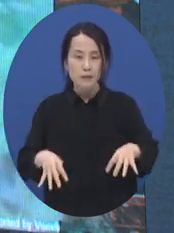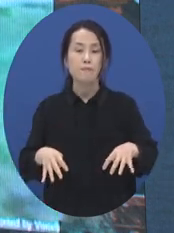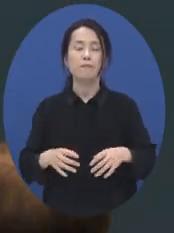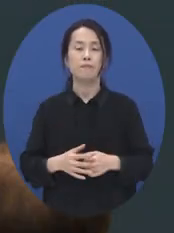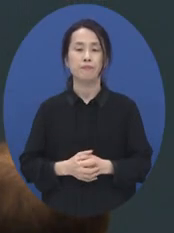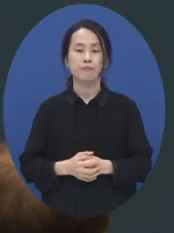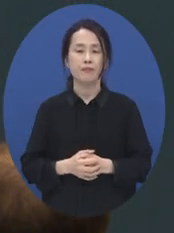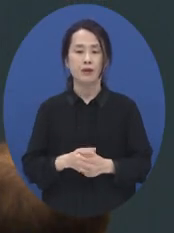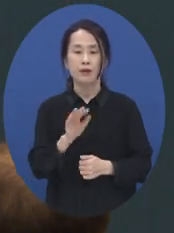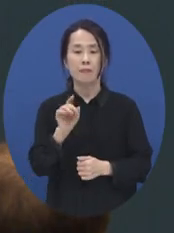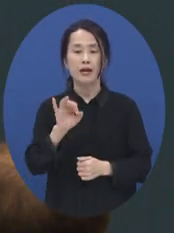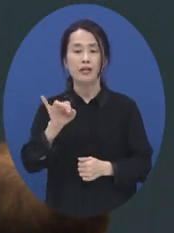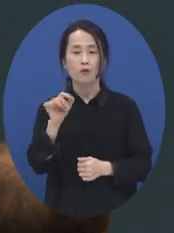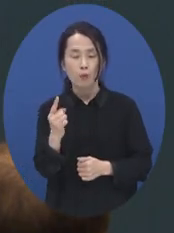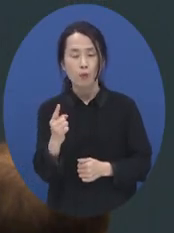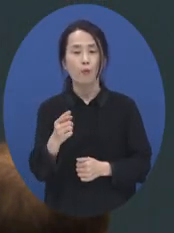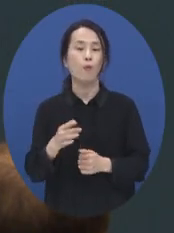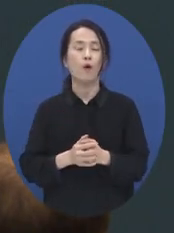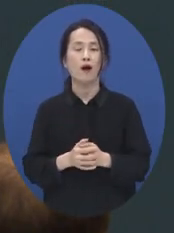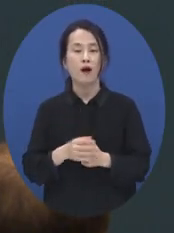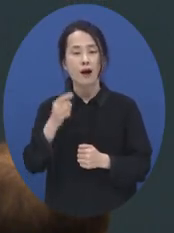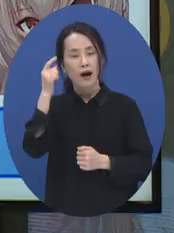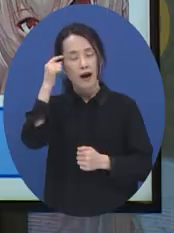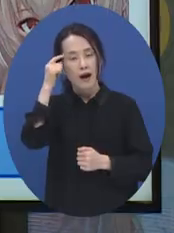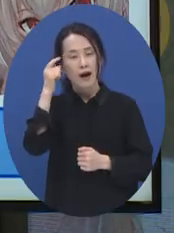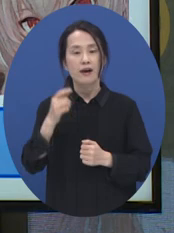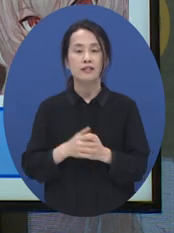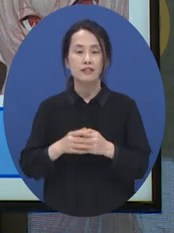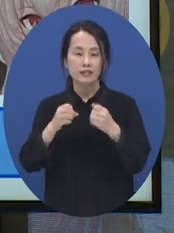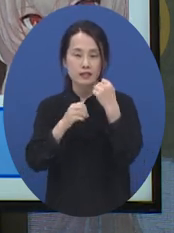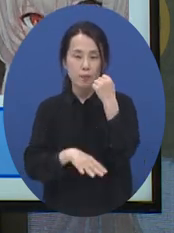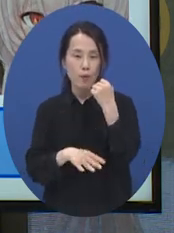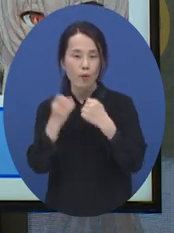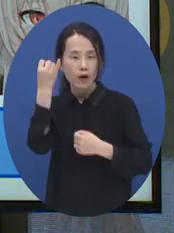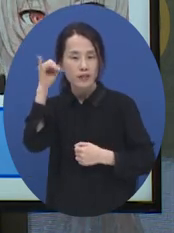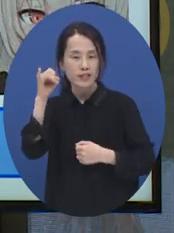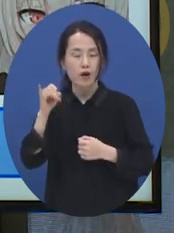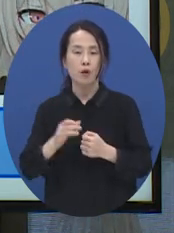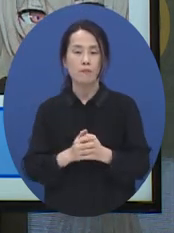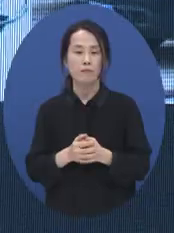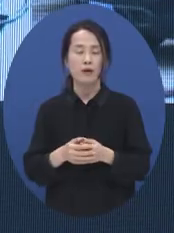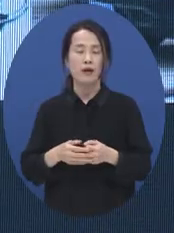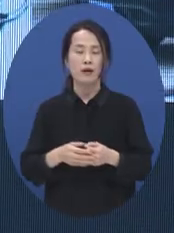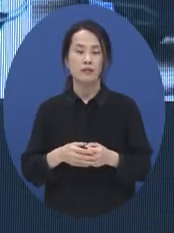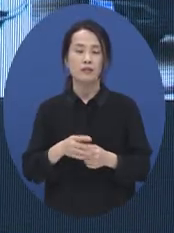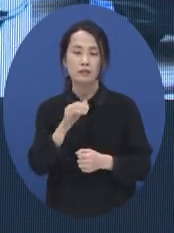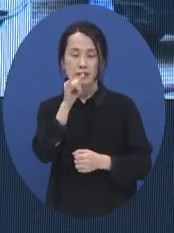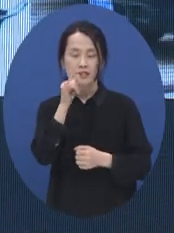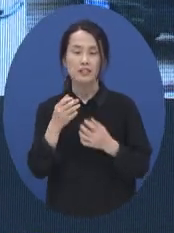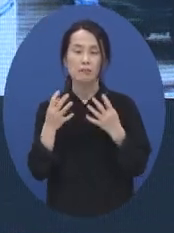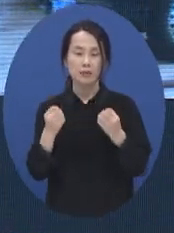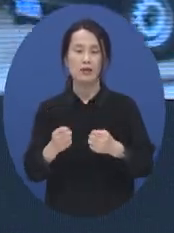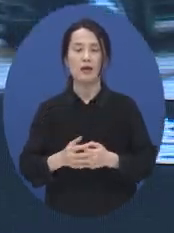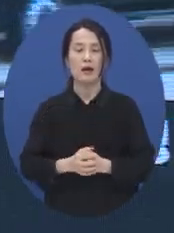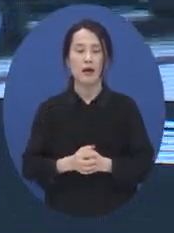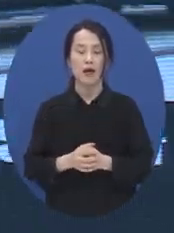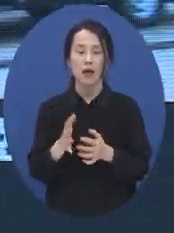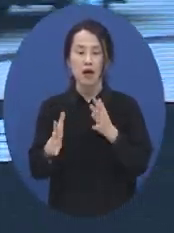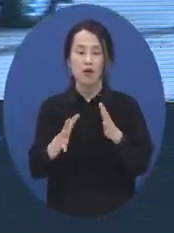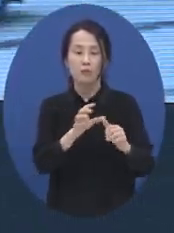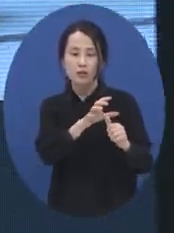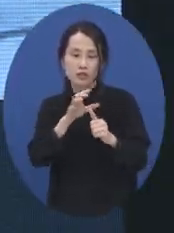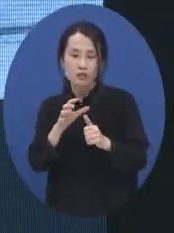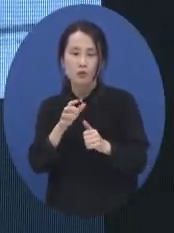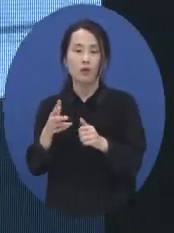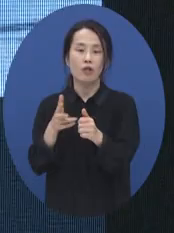시스템까지, 바이오와 인공지능을 기반으로 한 창업 아이템이 돋보입니다. 1등은 로봇 기술로